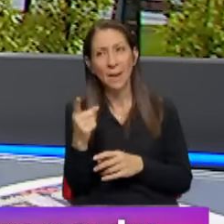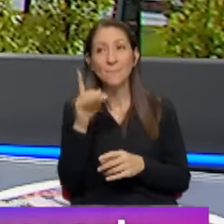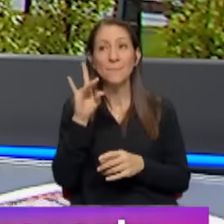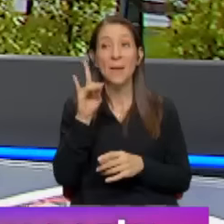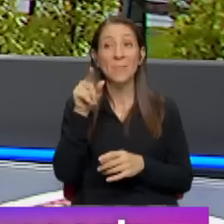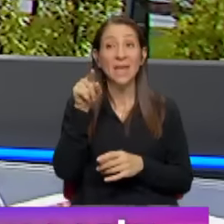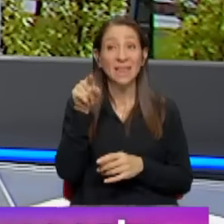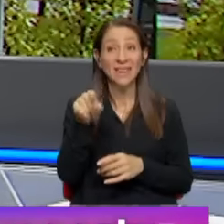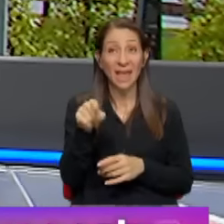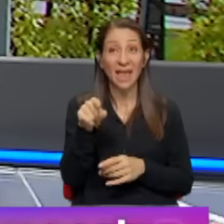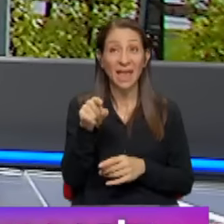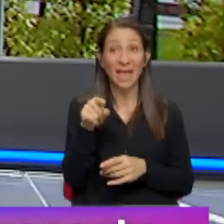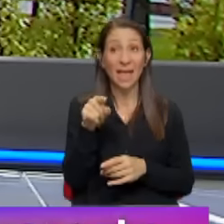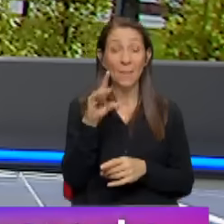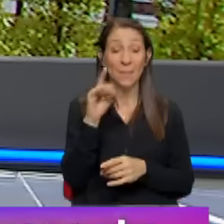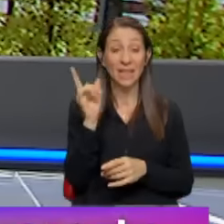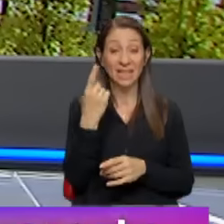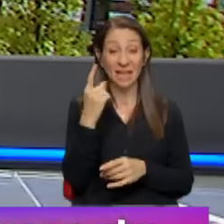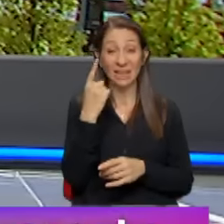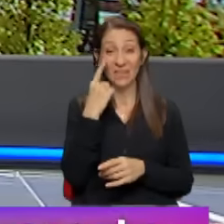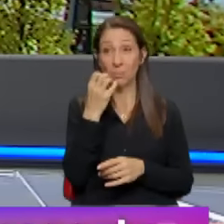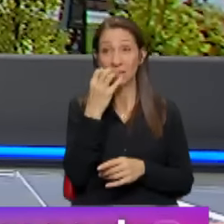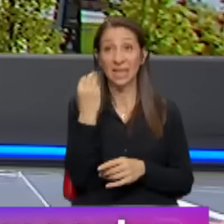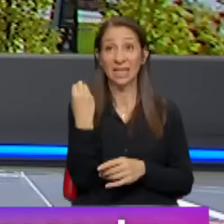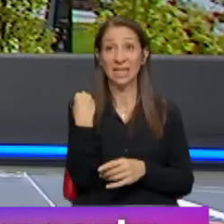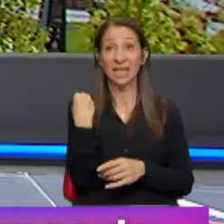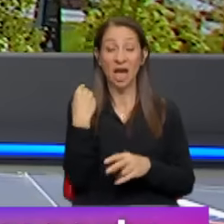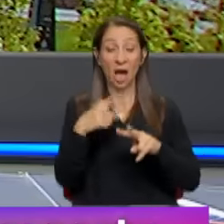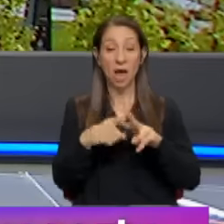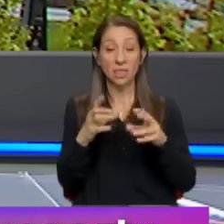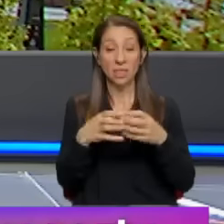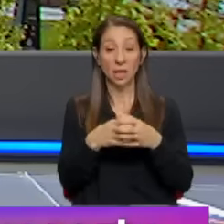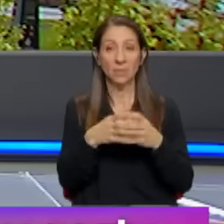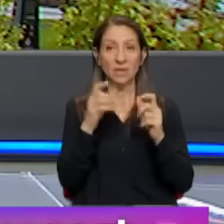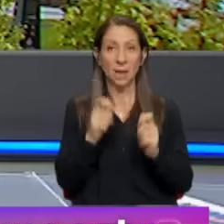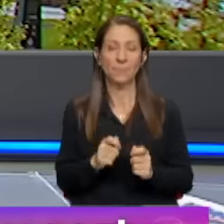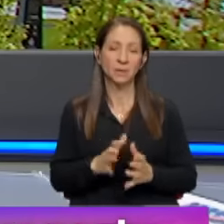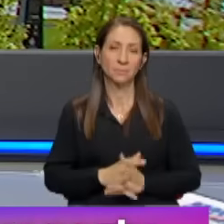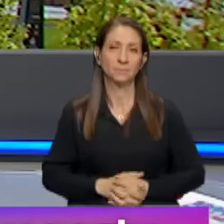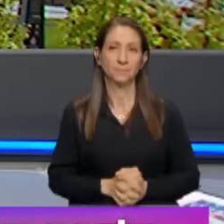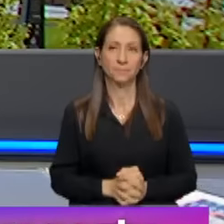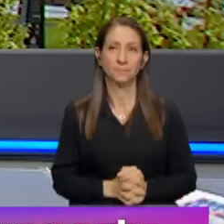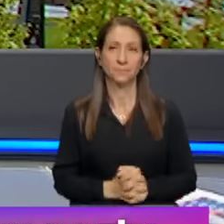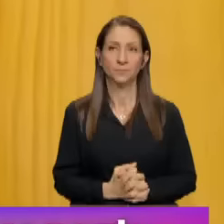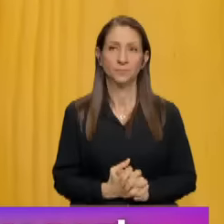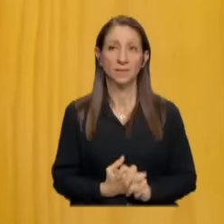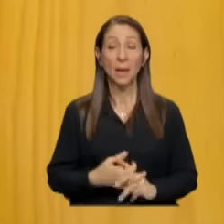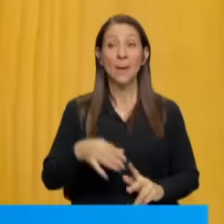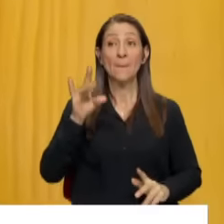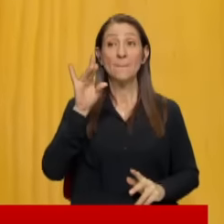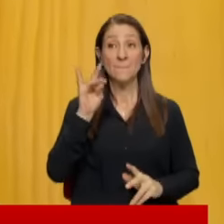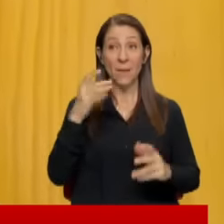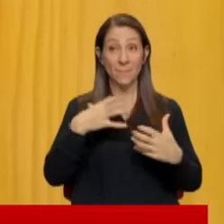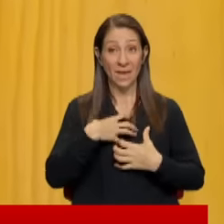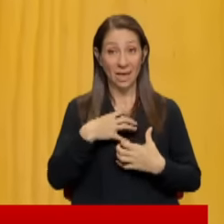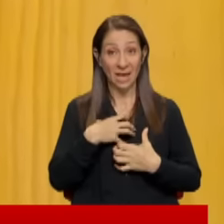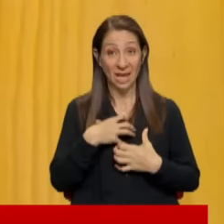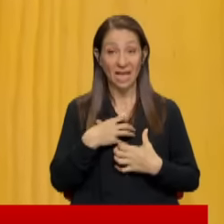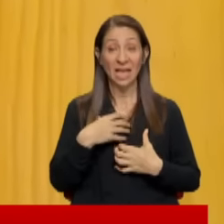Milliyetçi Hareket Partisi'nde MHP lideri Devlet Bahçeli yeni A takımını oluşturdu. Milliyetçi Hareket